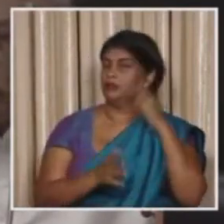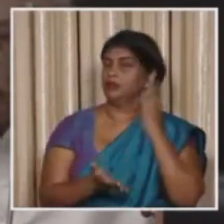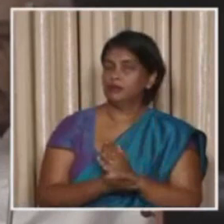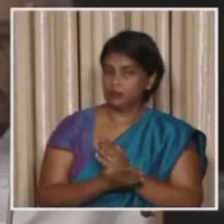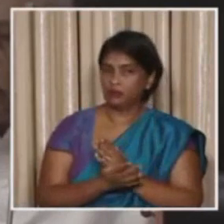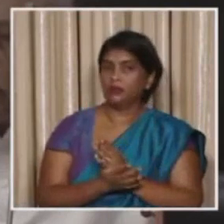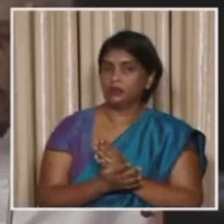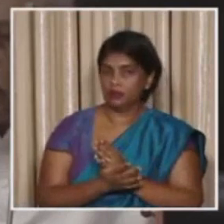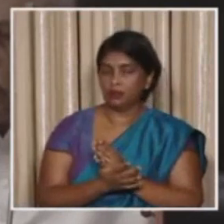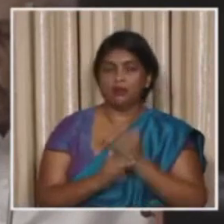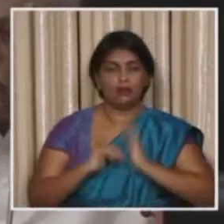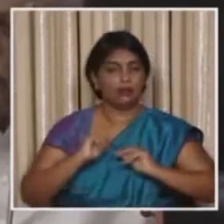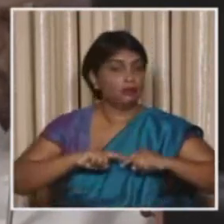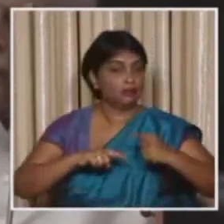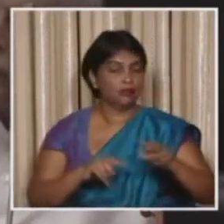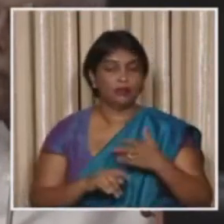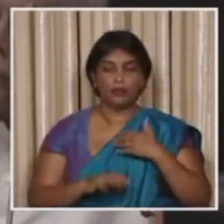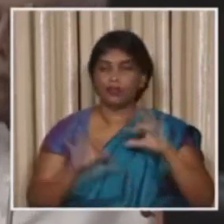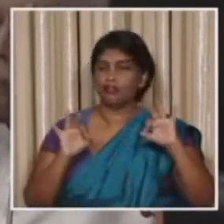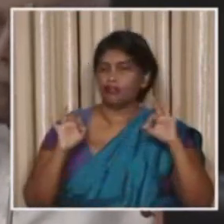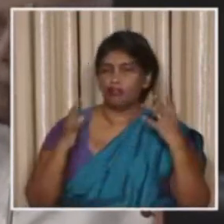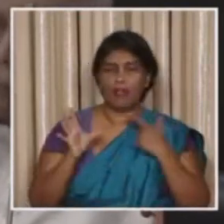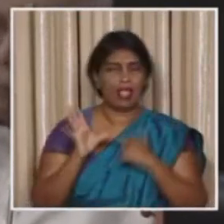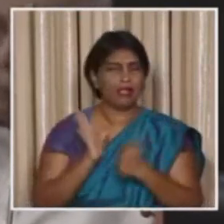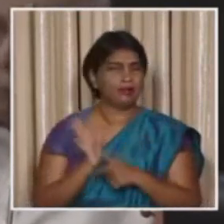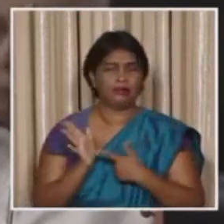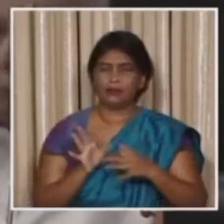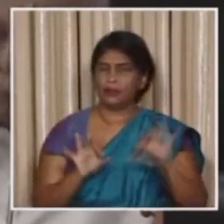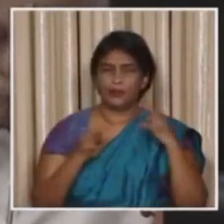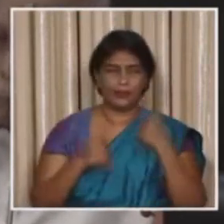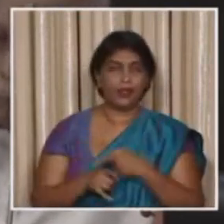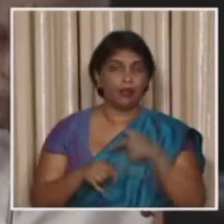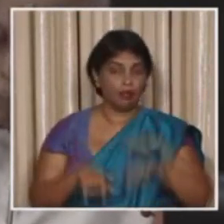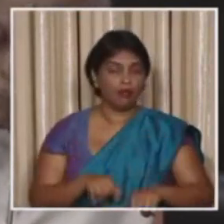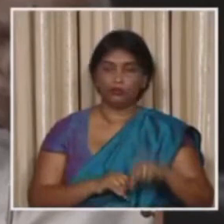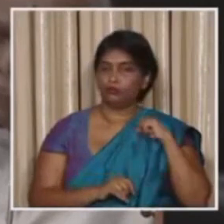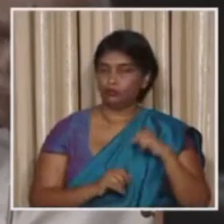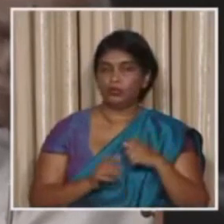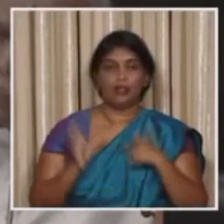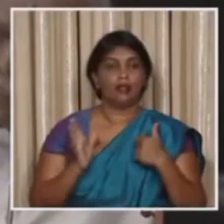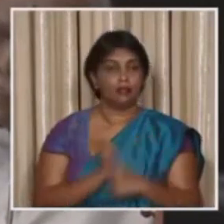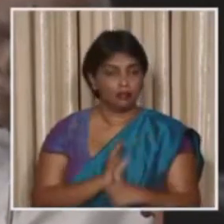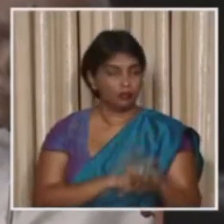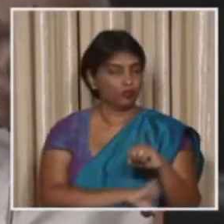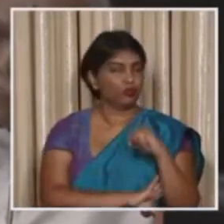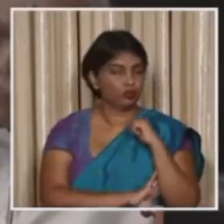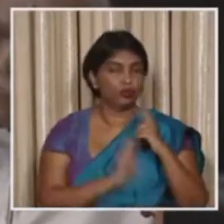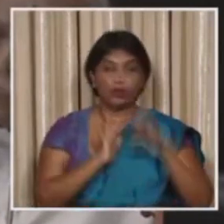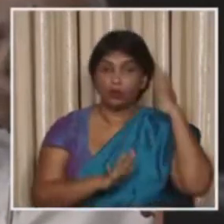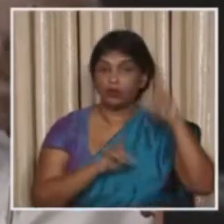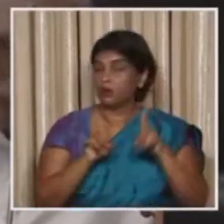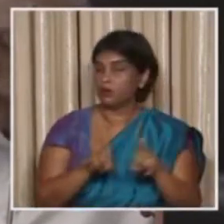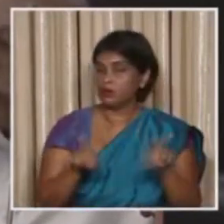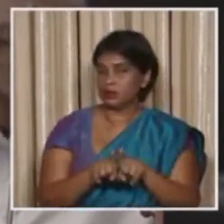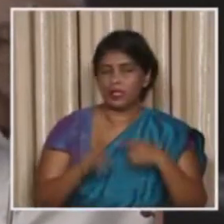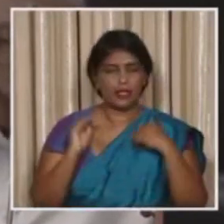වළක්වාලීම සඳහා ක්‍රියාත්මක විය දුර්වල හා දුබල පනතක්. මම ඒ වෙනුවට ඉතා ප්‍රබල සහ ශක්තිමත් මෙන්ම ජාත්‍යන්තර ප්‍රමිතීන්